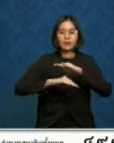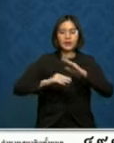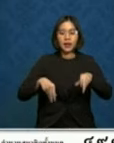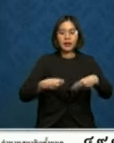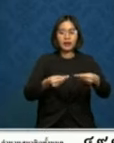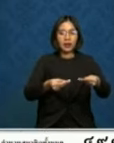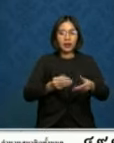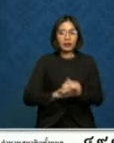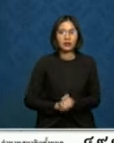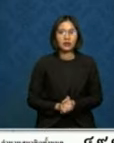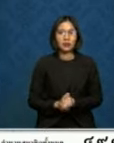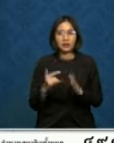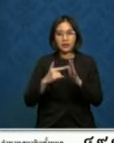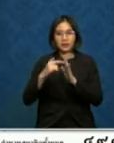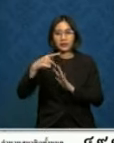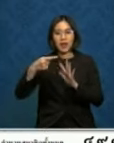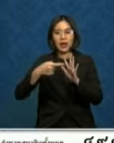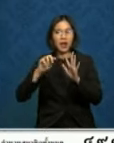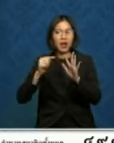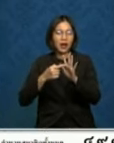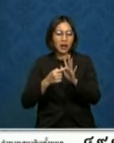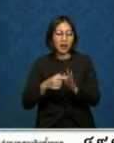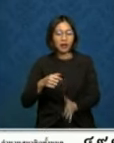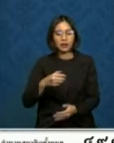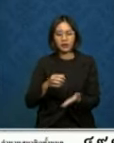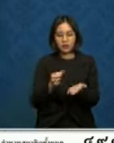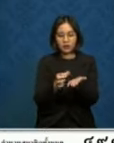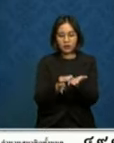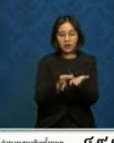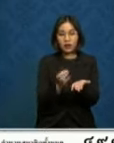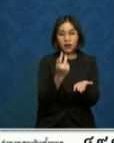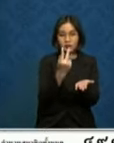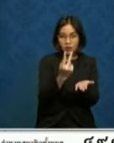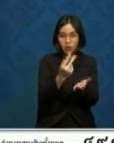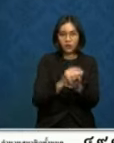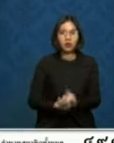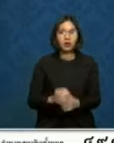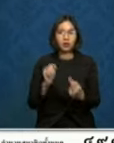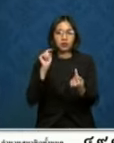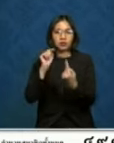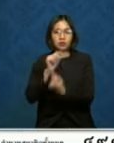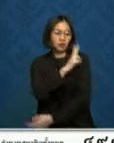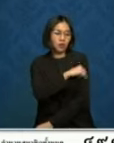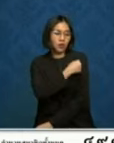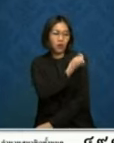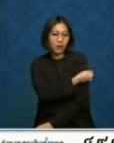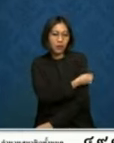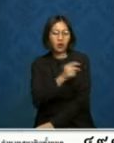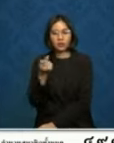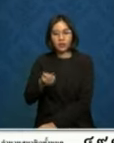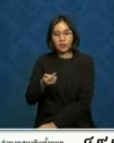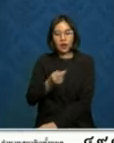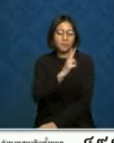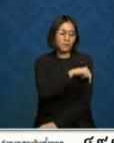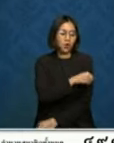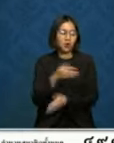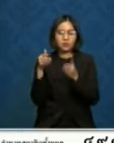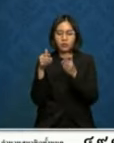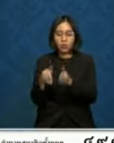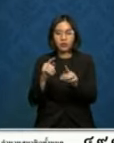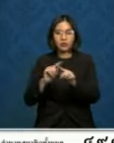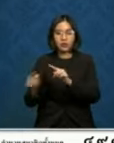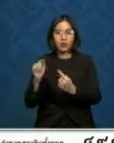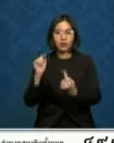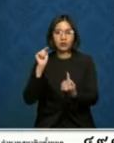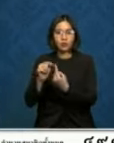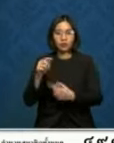ประธานได้รับยาพาราเพียงแค่2เม็ดต่อวันค่ะนี่ยังไม่รวมถึงการเข้าถึงแพทย์ประจำและแพทย์เฉพาะทางรวมถึงการเข้